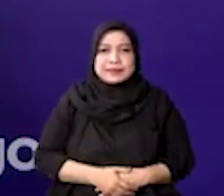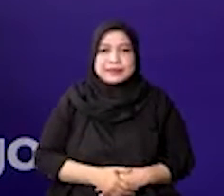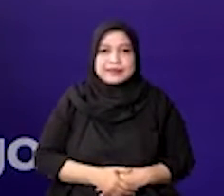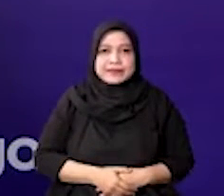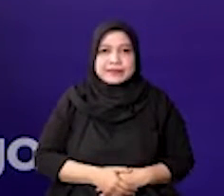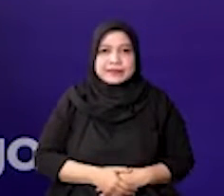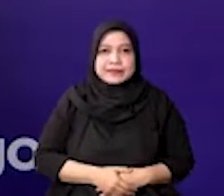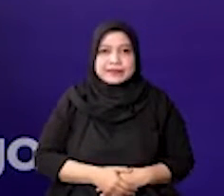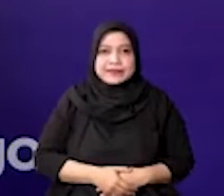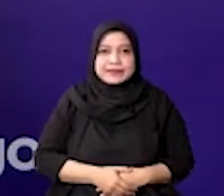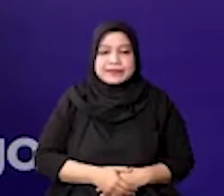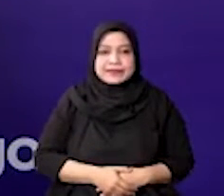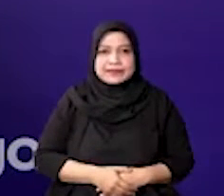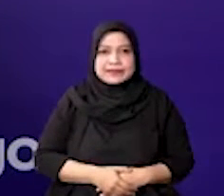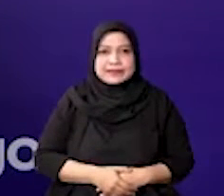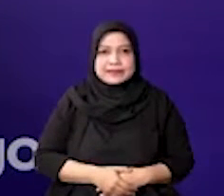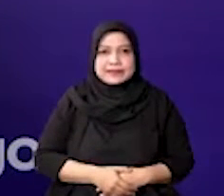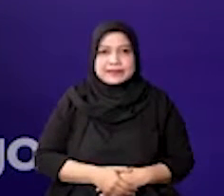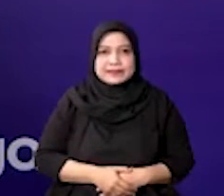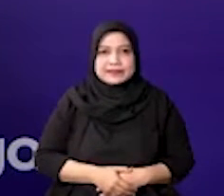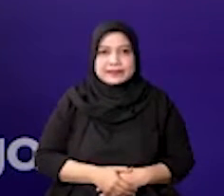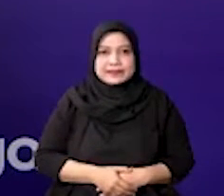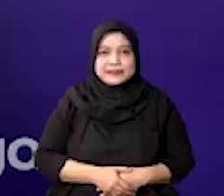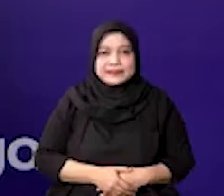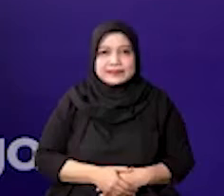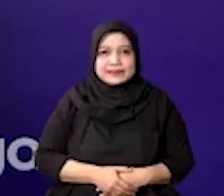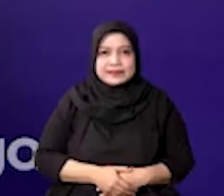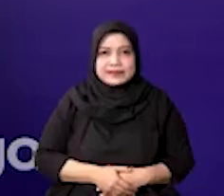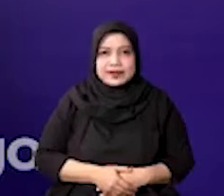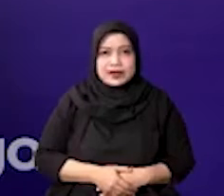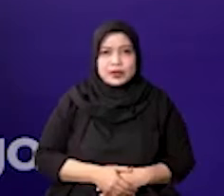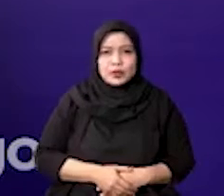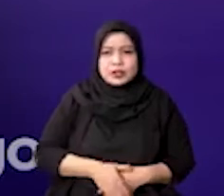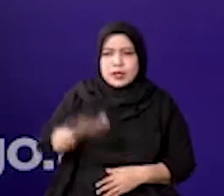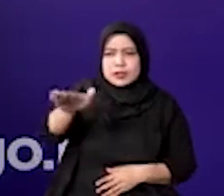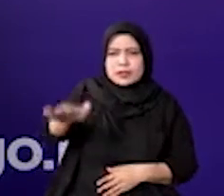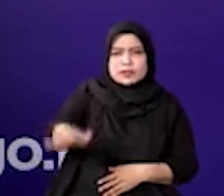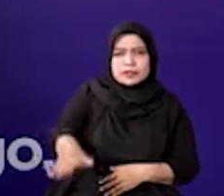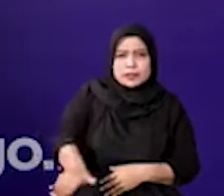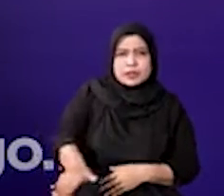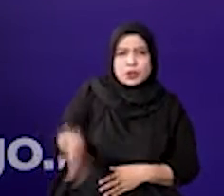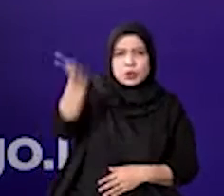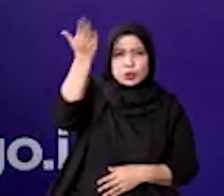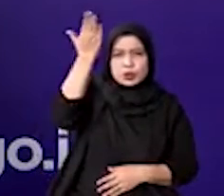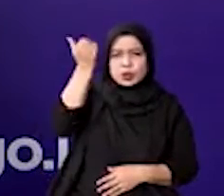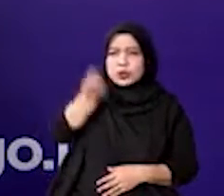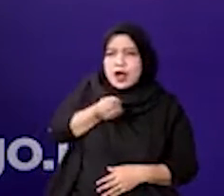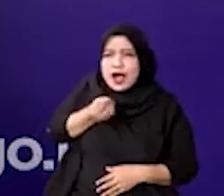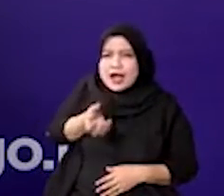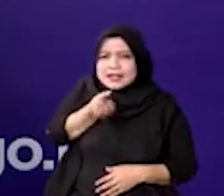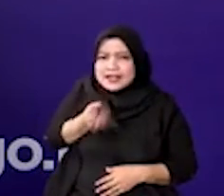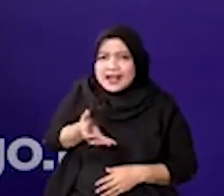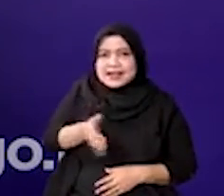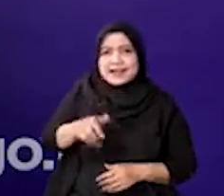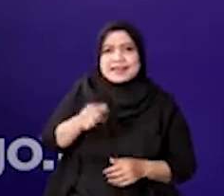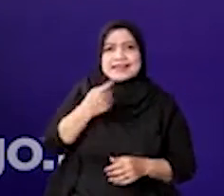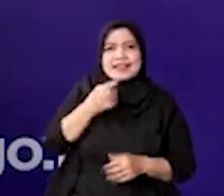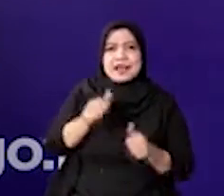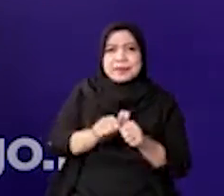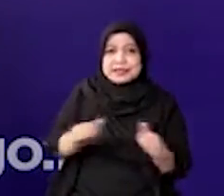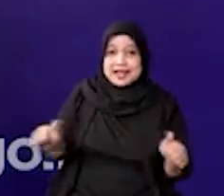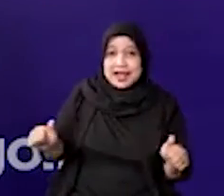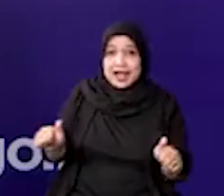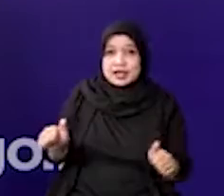kebersihan kita mau tidur sudah cuci kaki kita mau tidur Disuruh gosok